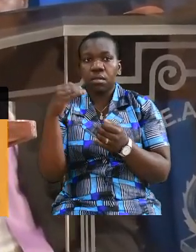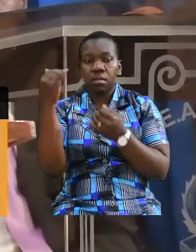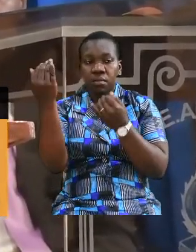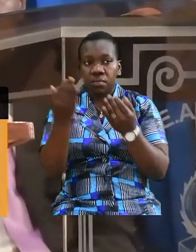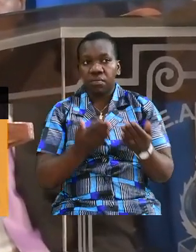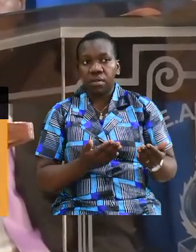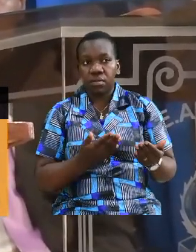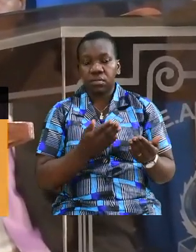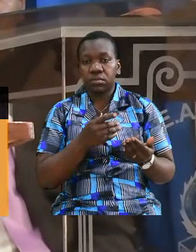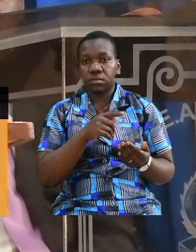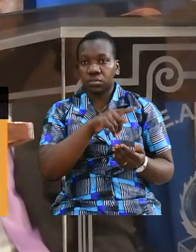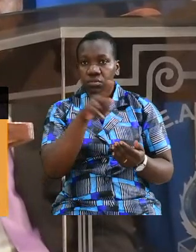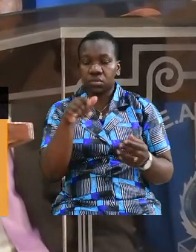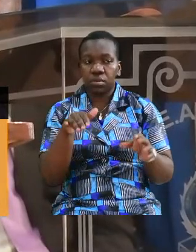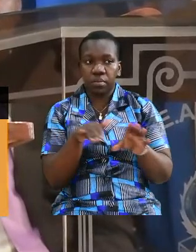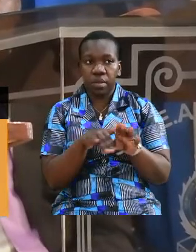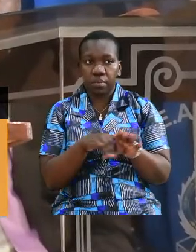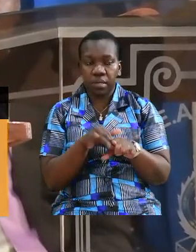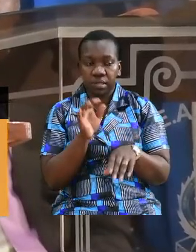washirika wa hili kanisa.